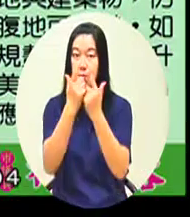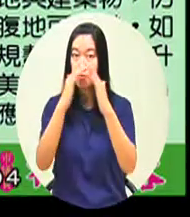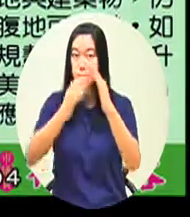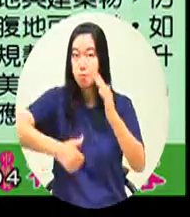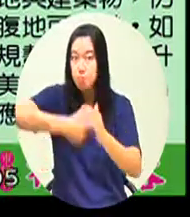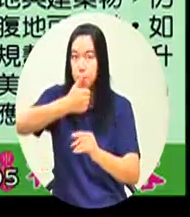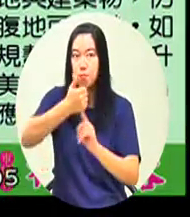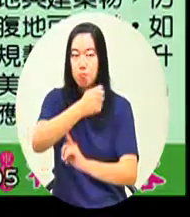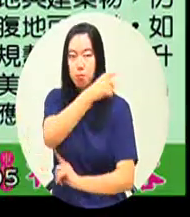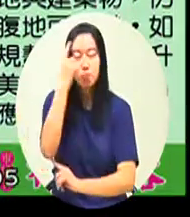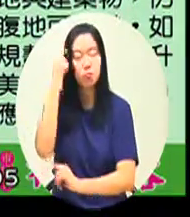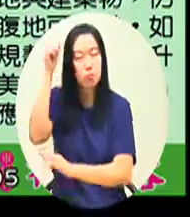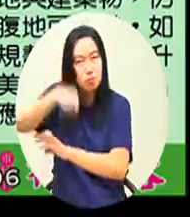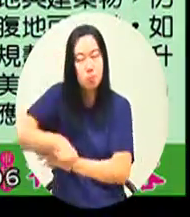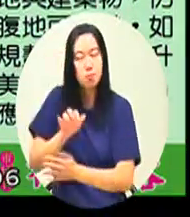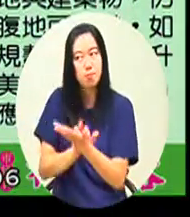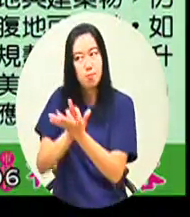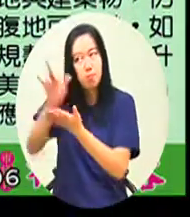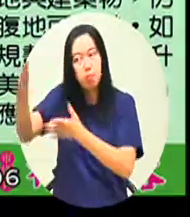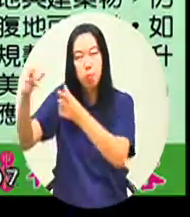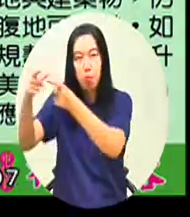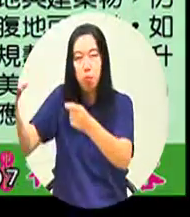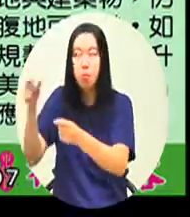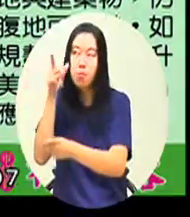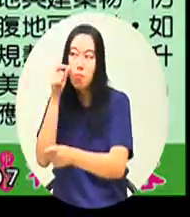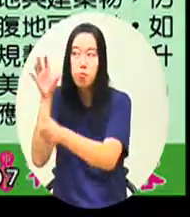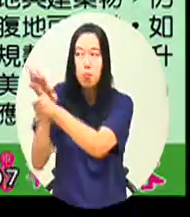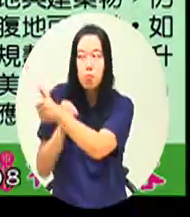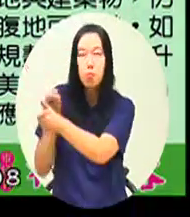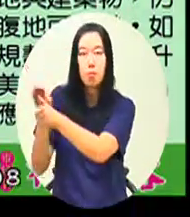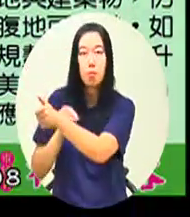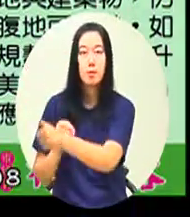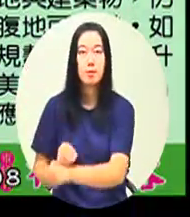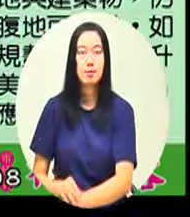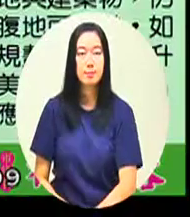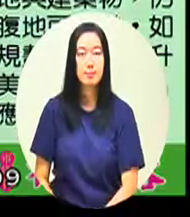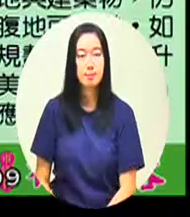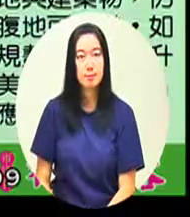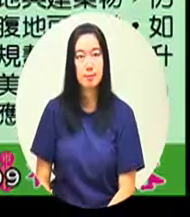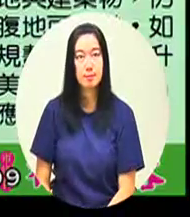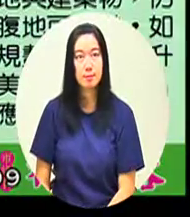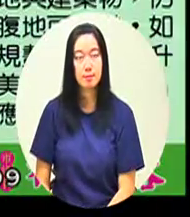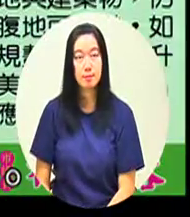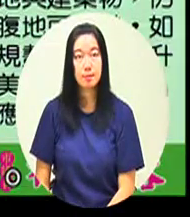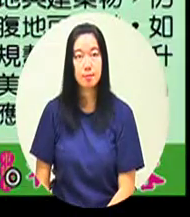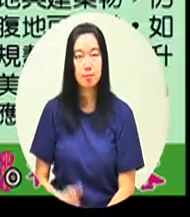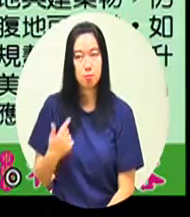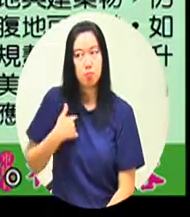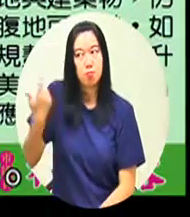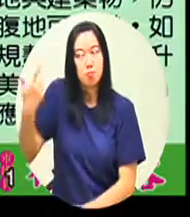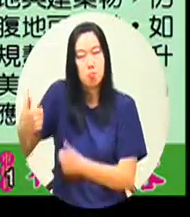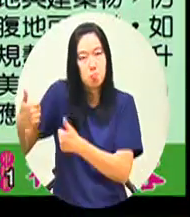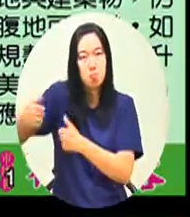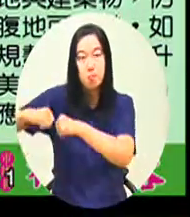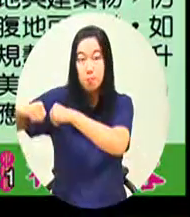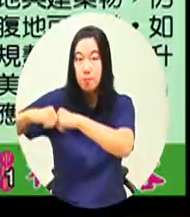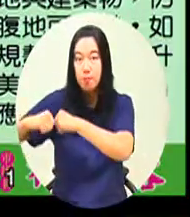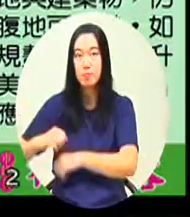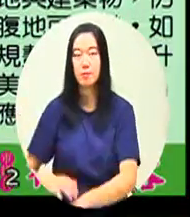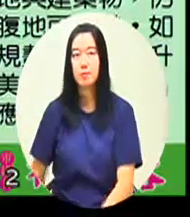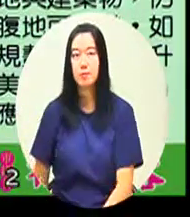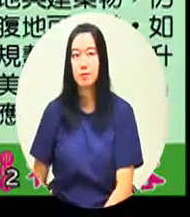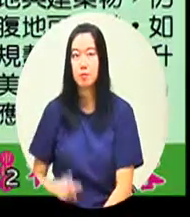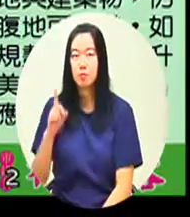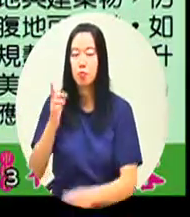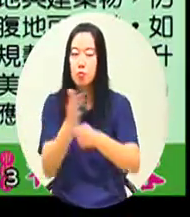他都愿意去考察、去观摩。我想，人讲输人唔输阵，啊，人讲重北